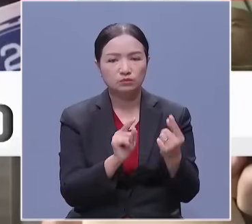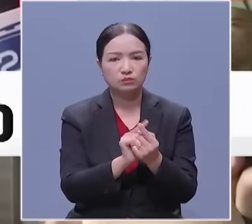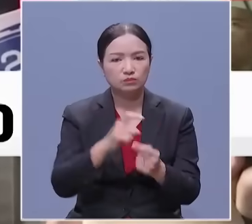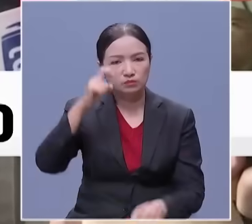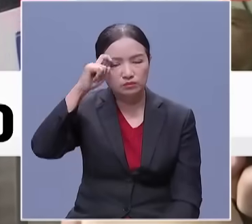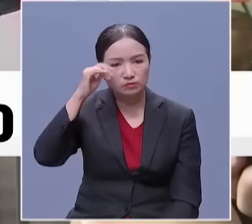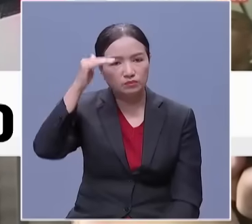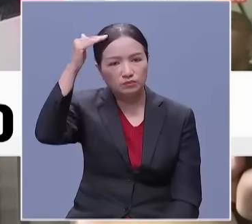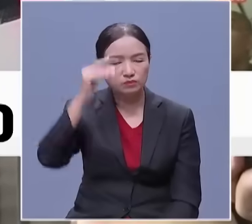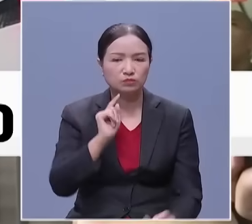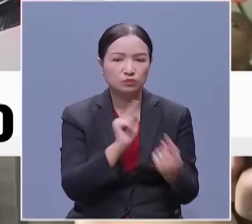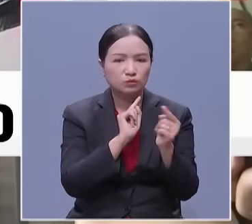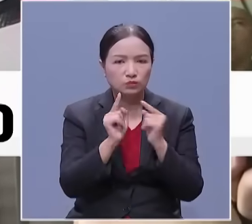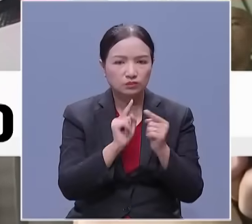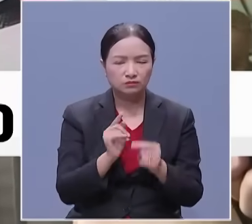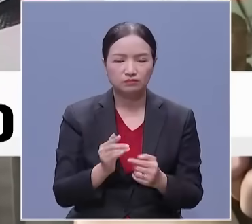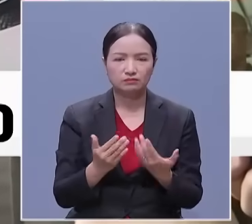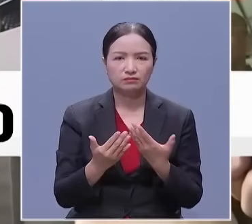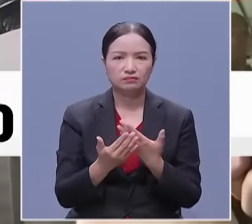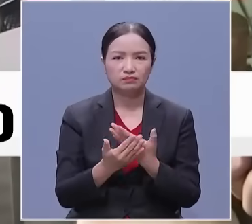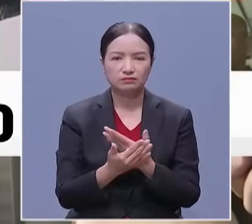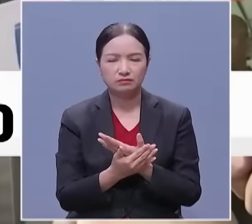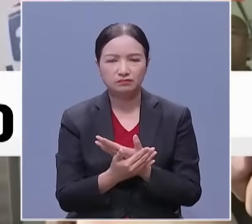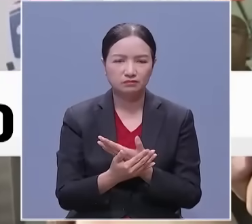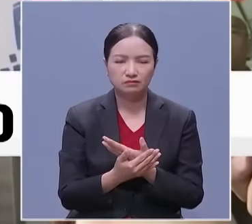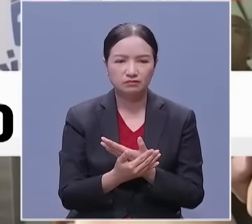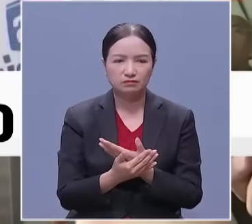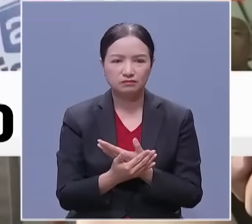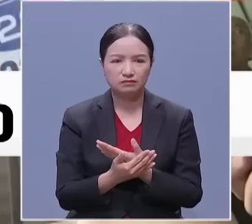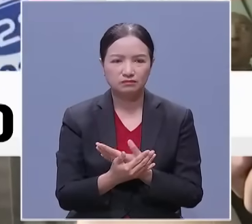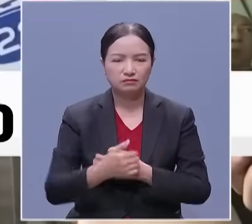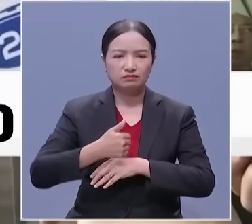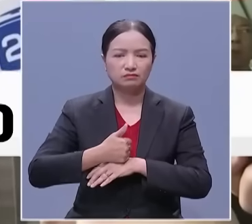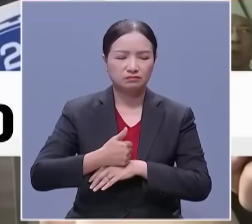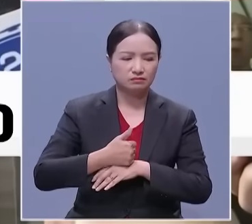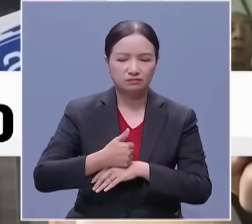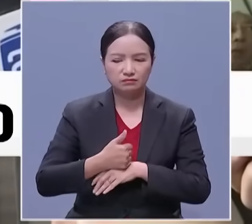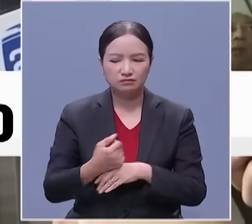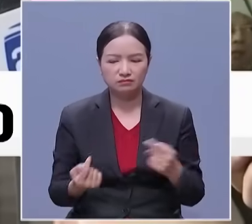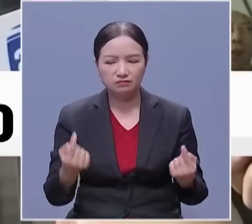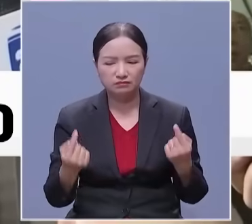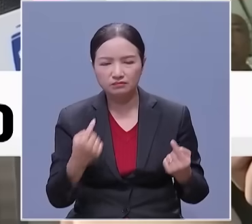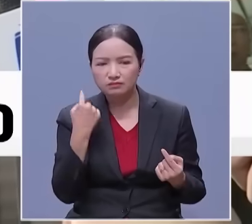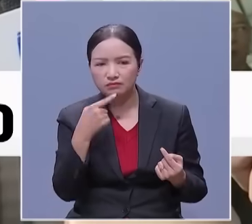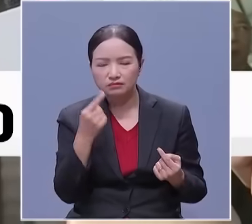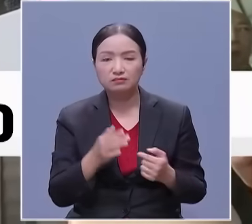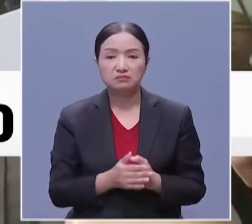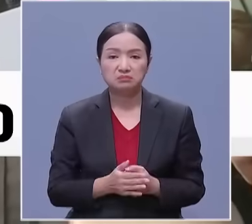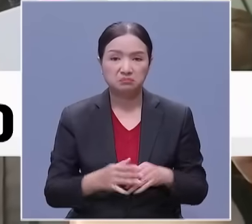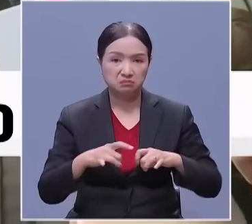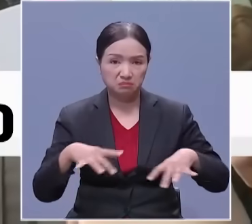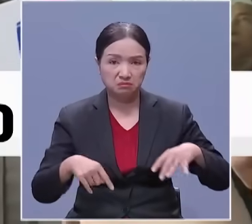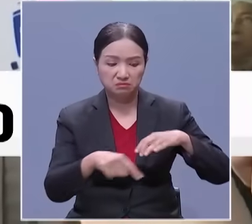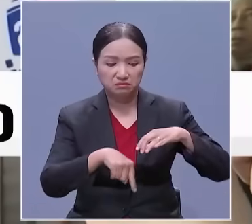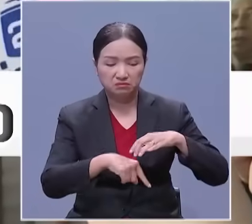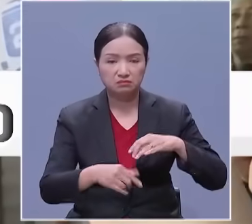า ทำให้บรรยากาศมันเริ่มเปลี่ยนมันเริ่มแกว่งคุณจอยท่านผู้ชม ก็นี่แหละก็เลยถูกโยงมาว่าเอ๊ะจะเกี่ยวข้องมันเป็นความขัดแย้งยังไงหรือเปล่าแ